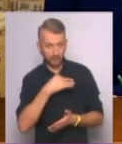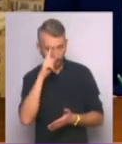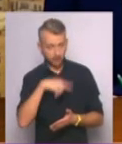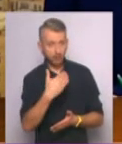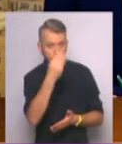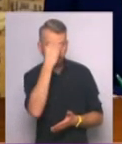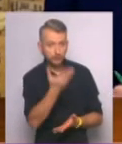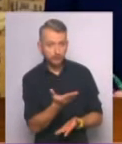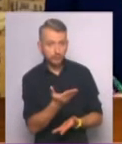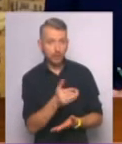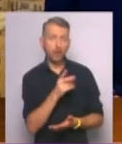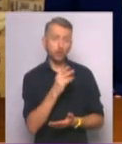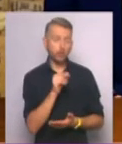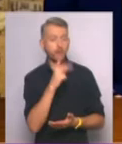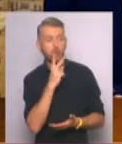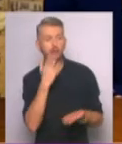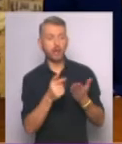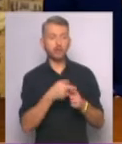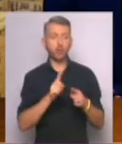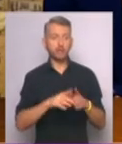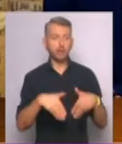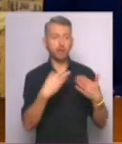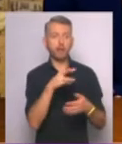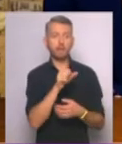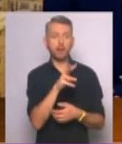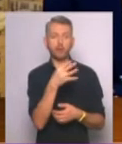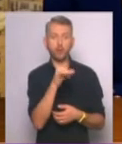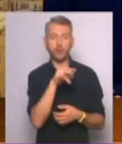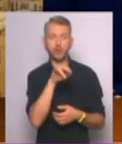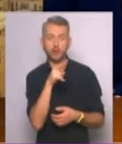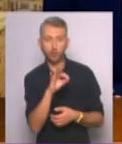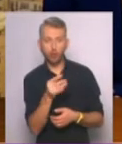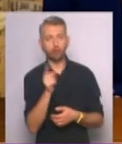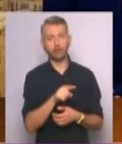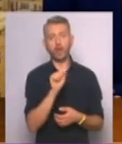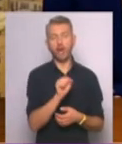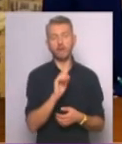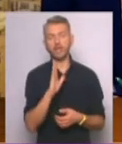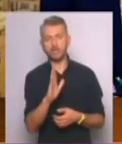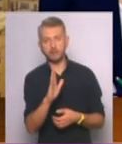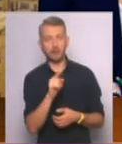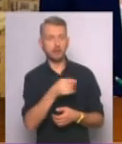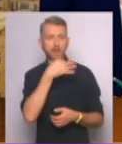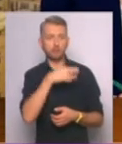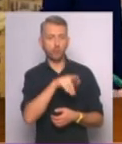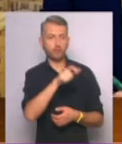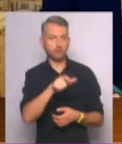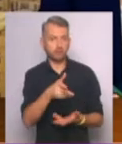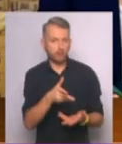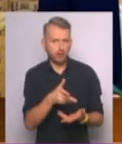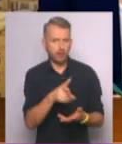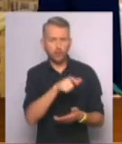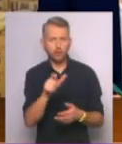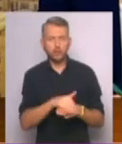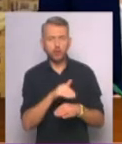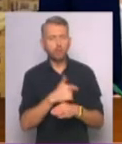Васильівни? Ну, ви бачите, якщо це виносить Манойленко, тоді Алла Васильівна, їй не подобається. Люди добрі, та ми звертаємось